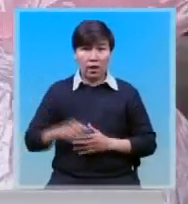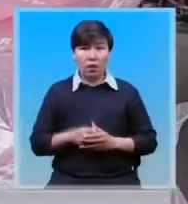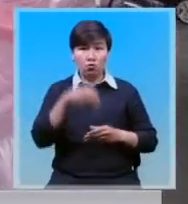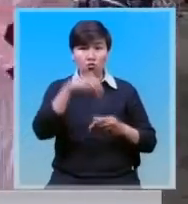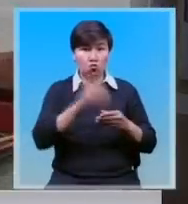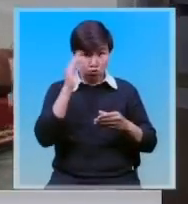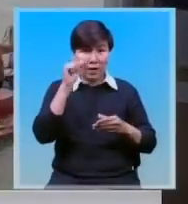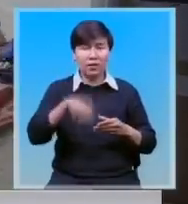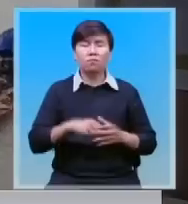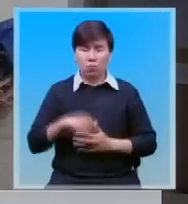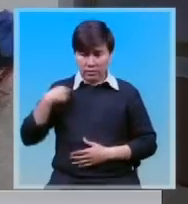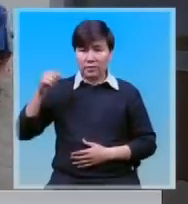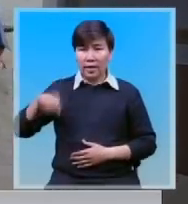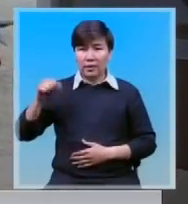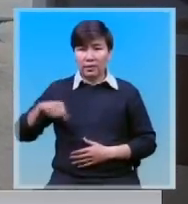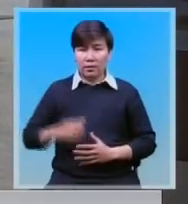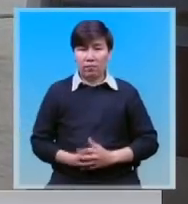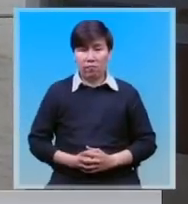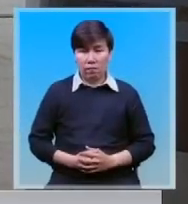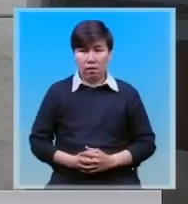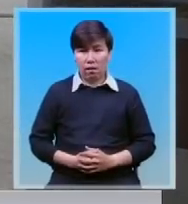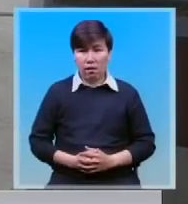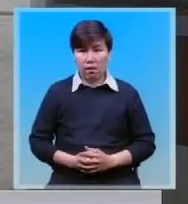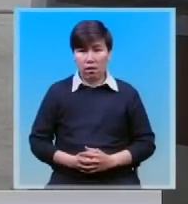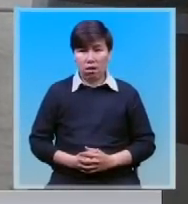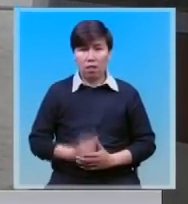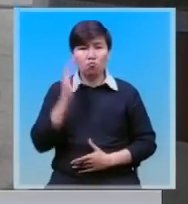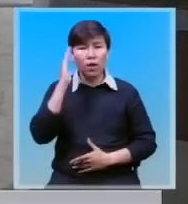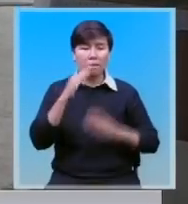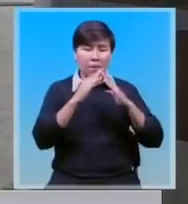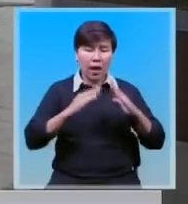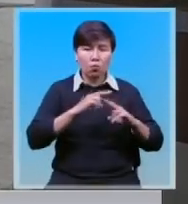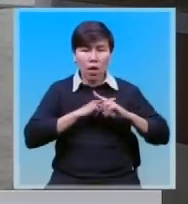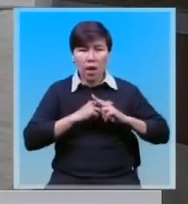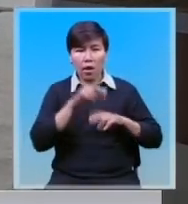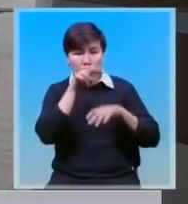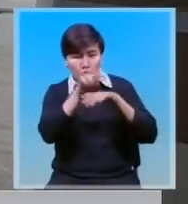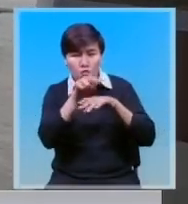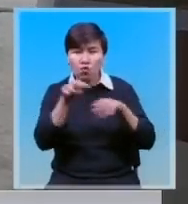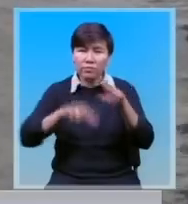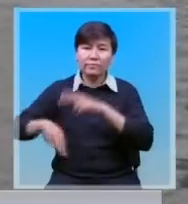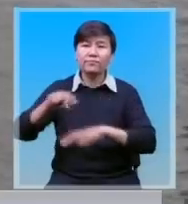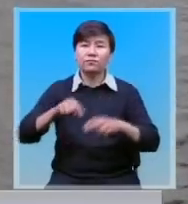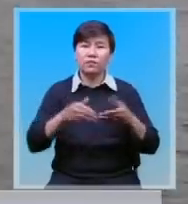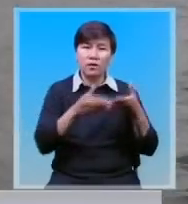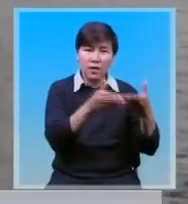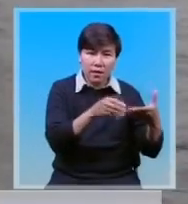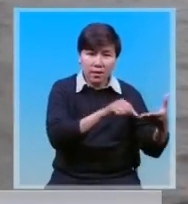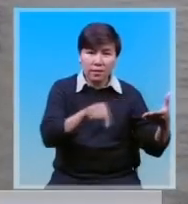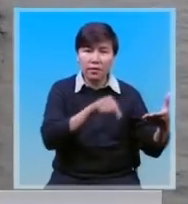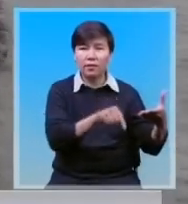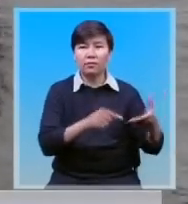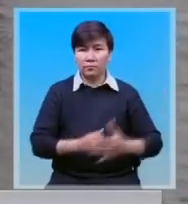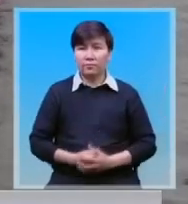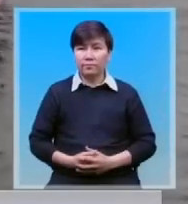วังไว้ ครับผมก็ตามเหมือนผู้ชายก็จะอยู่ตามบ้านของตัวเองบ้างดูทรัพย์สินของตัวเองว่าดูเรือดูอะไรที่ว่าก็มือทำมาห